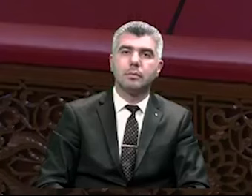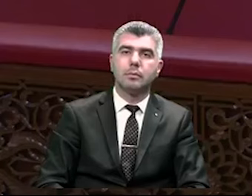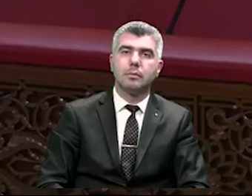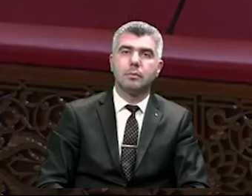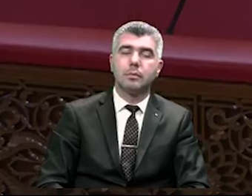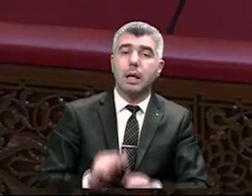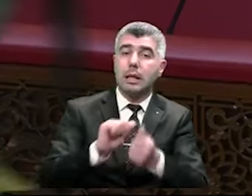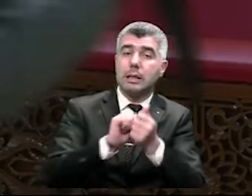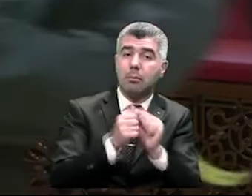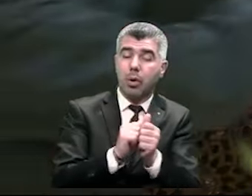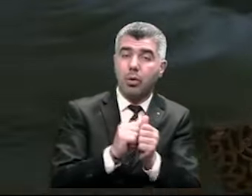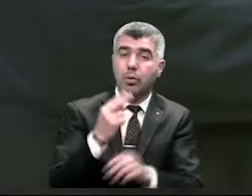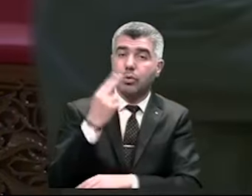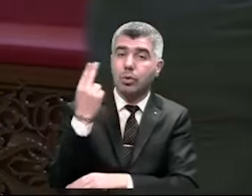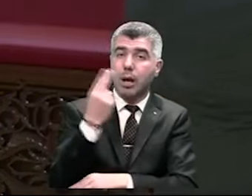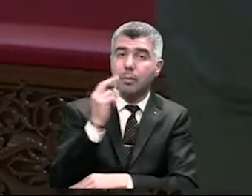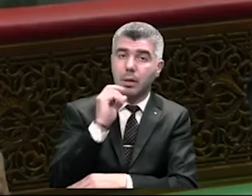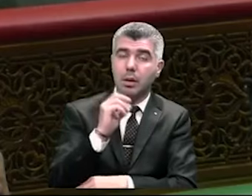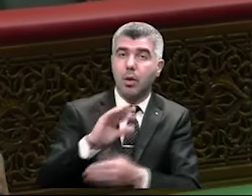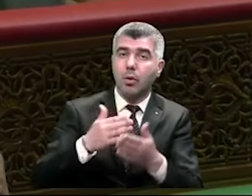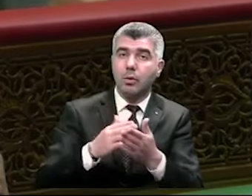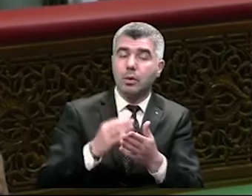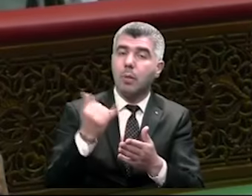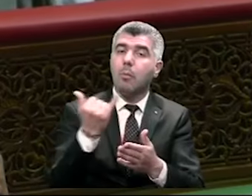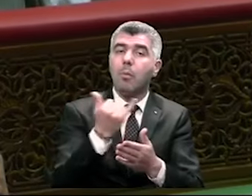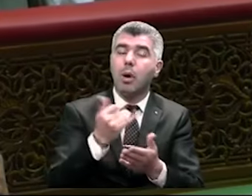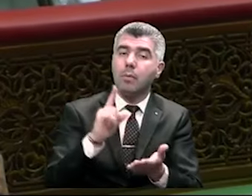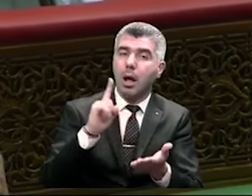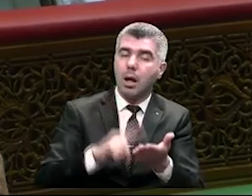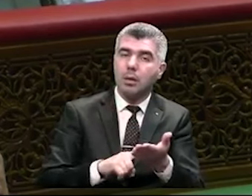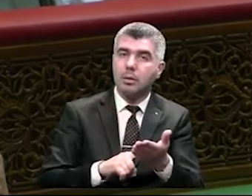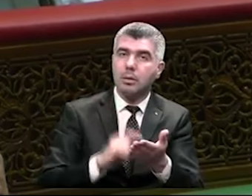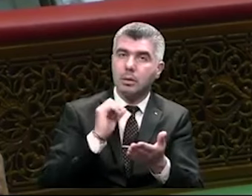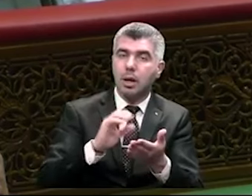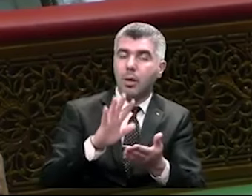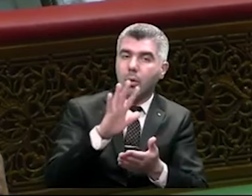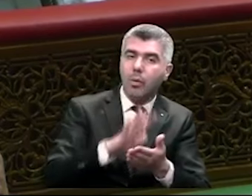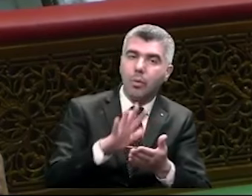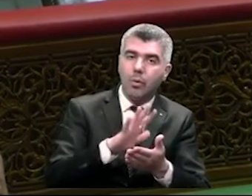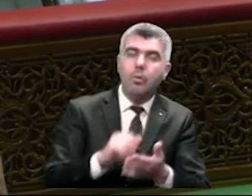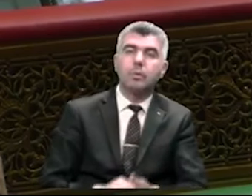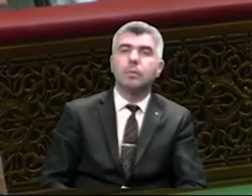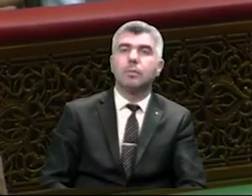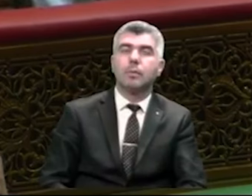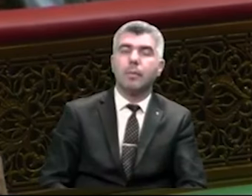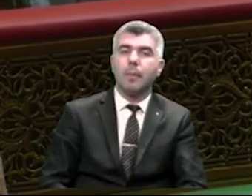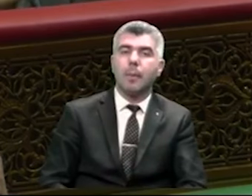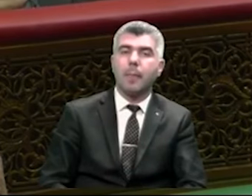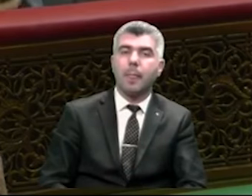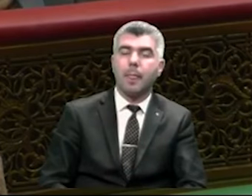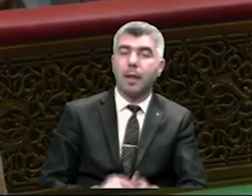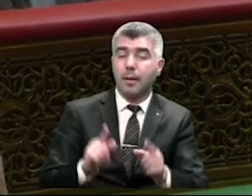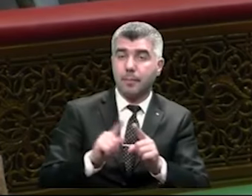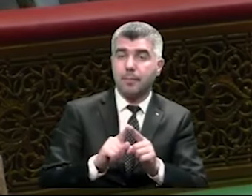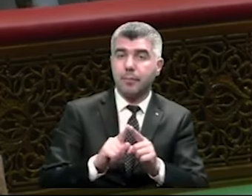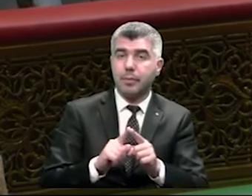ف الرياضه الجامعيه تعد جزء من الرياضه الوطنيه بصفتها بصفه الاعتباريه كيف لا وهي التي